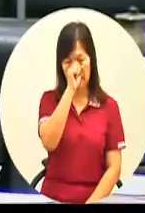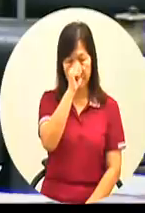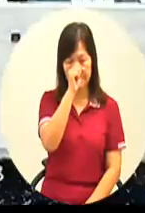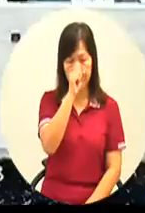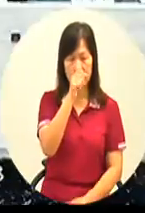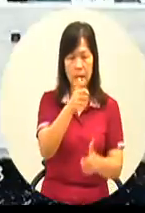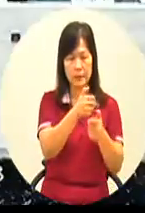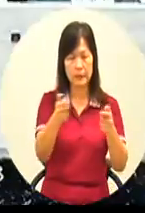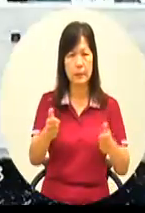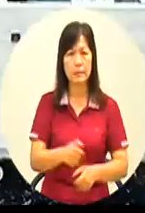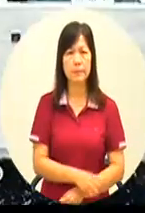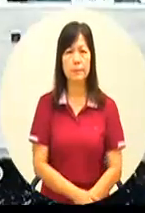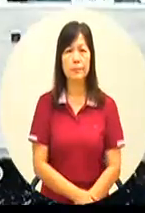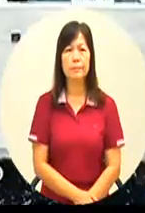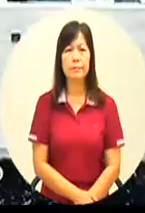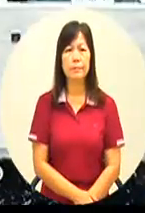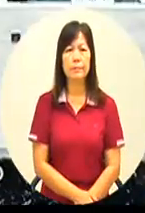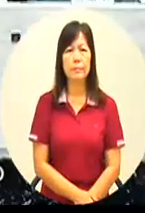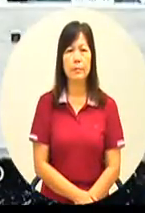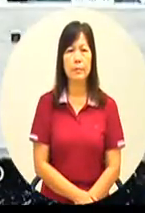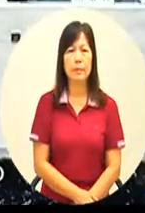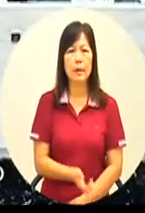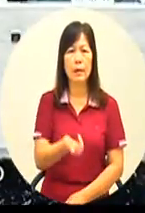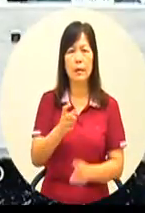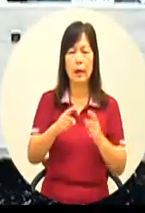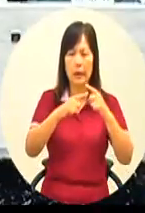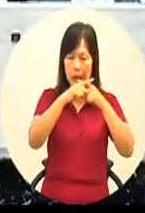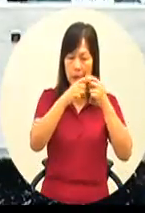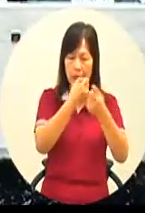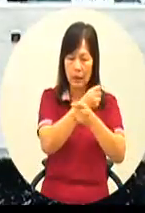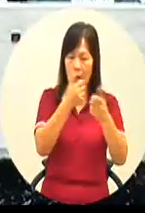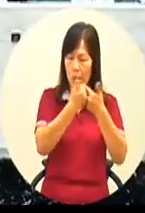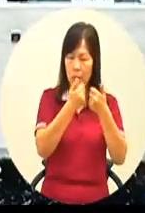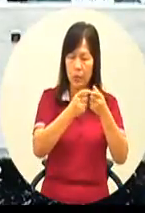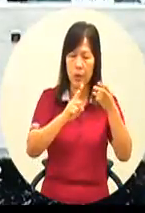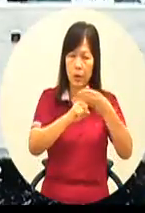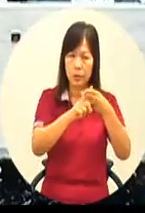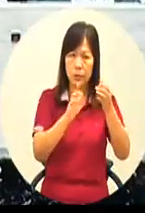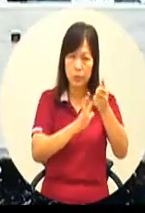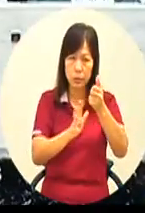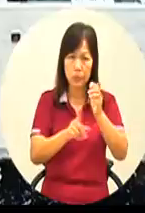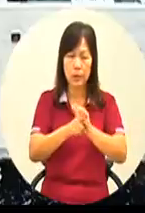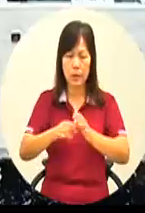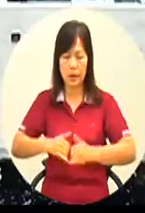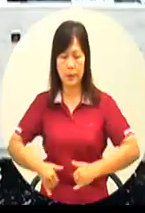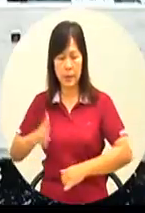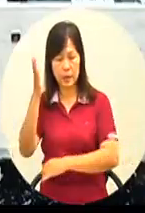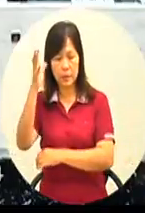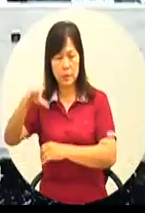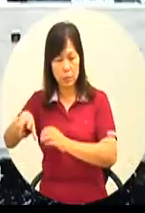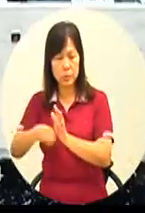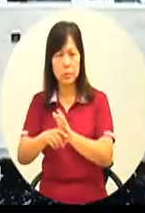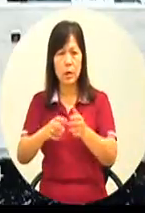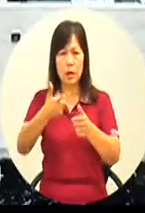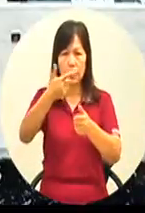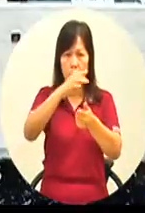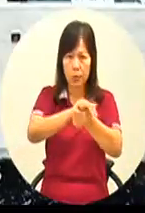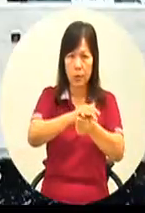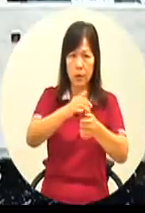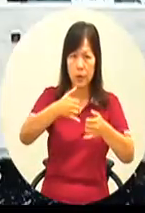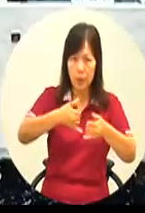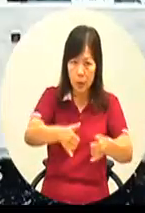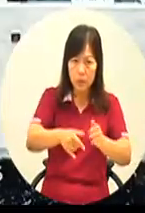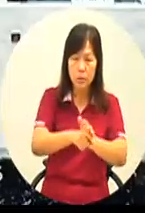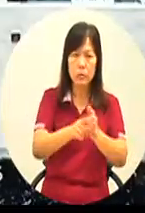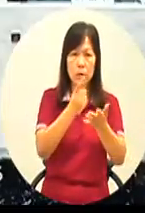好，谢谢。那个研考会主委啊，还有那个民政局长，六龟那一条路哦，反